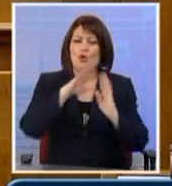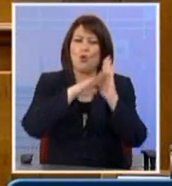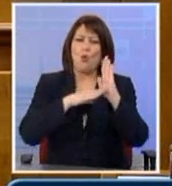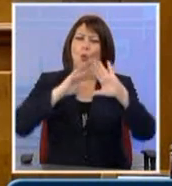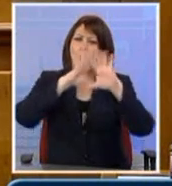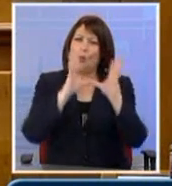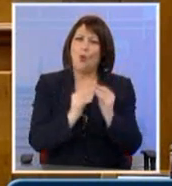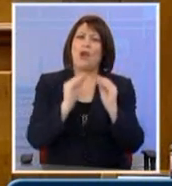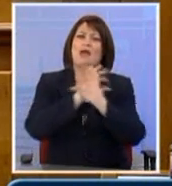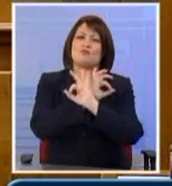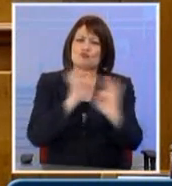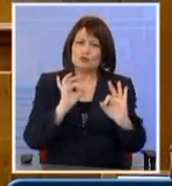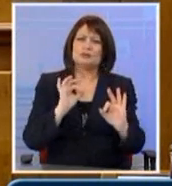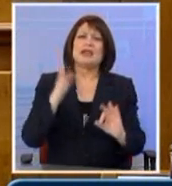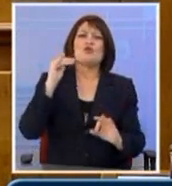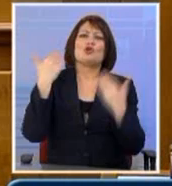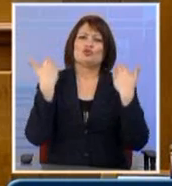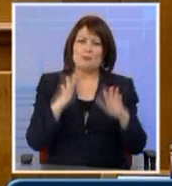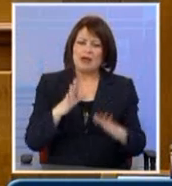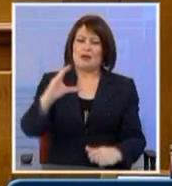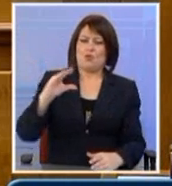όλες οι υποχρεώσεις και τα ορόσημα του Ιουλίου.